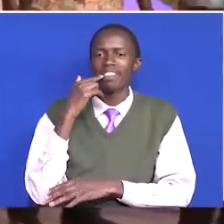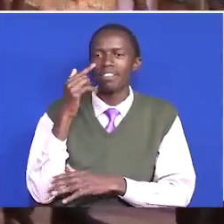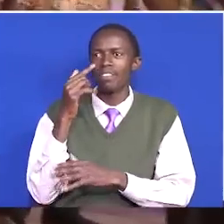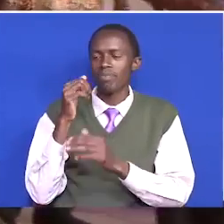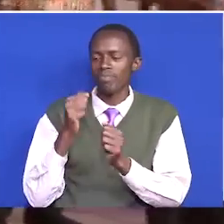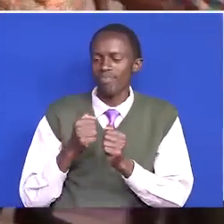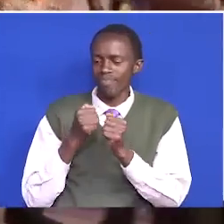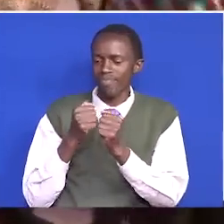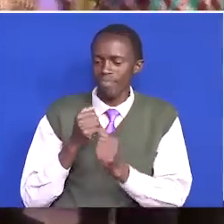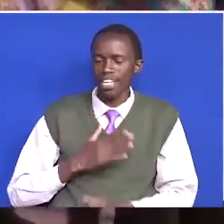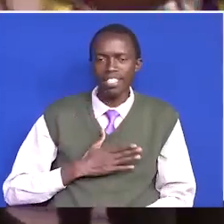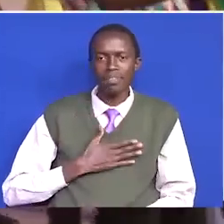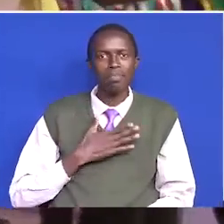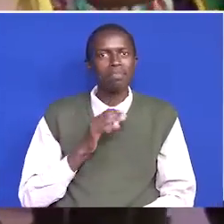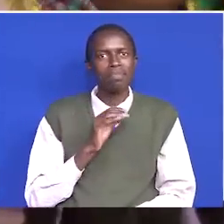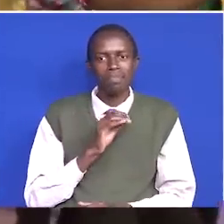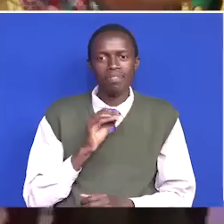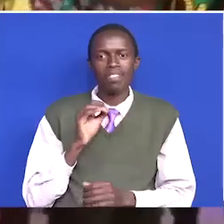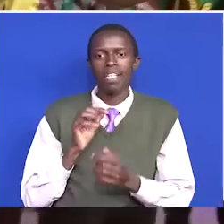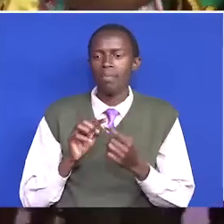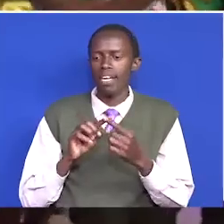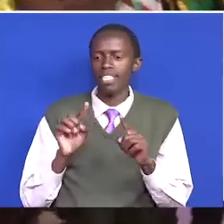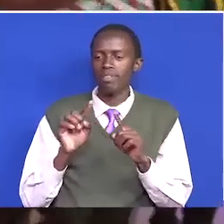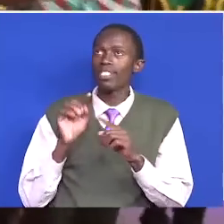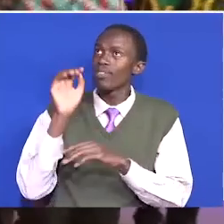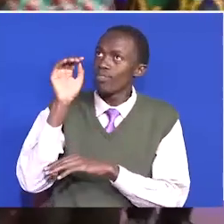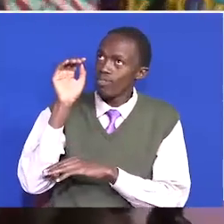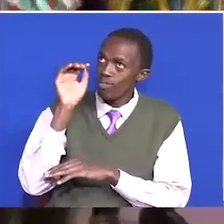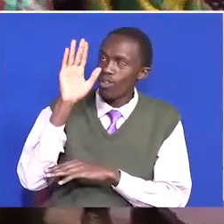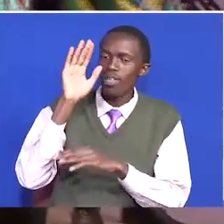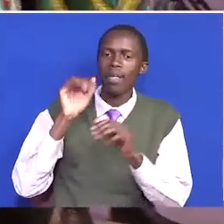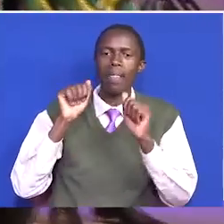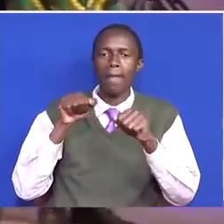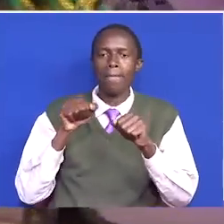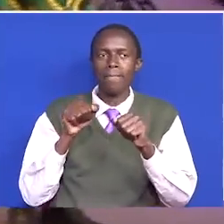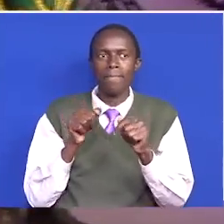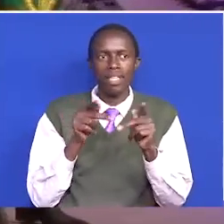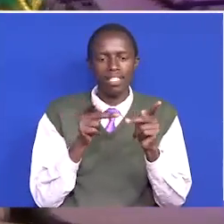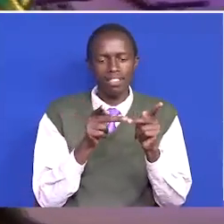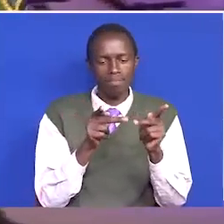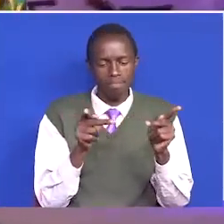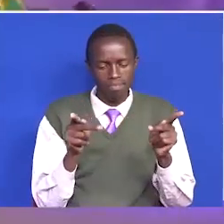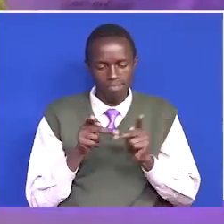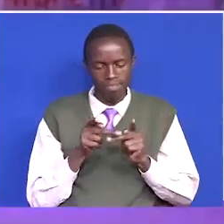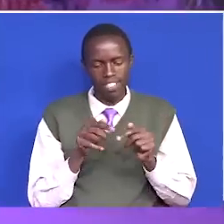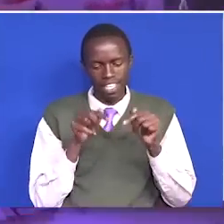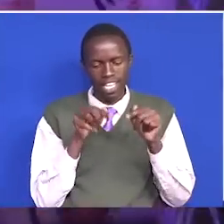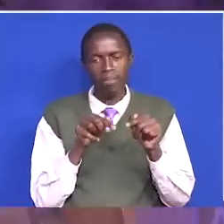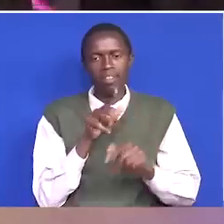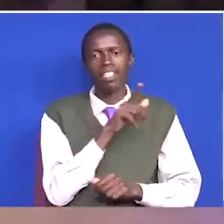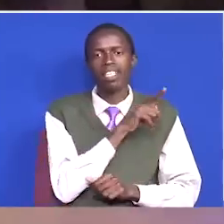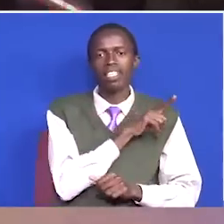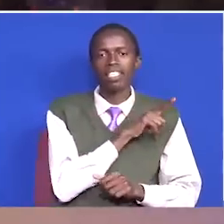uwezo wangu ila ni kwa uwezo wako. Mahali nimefika